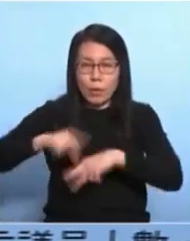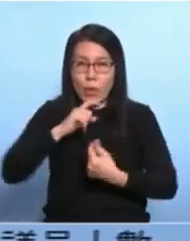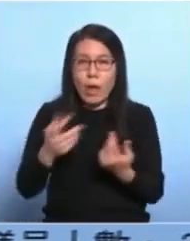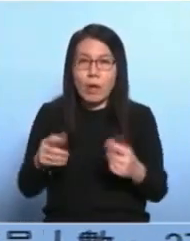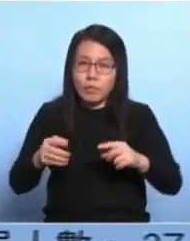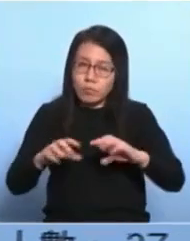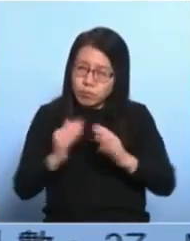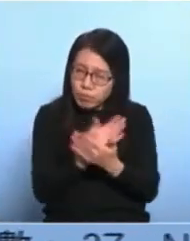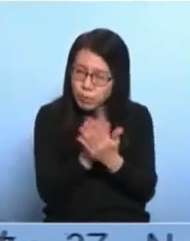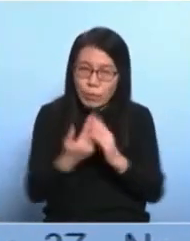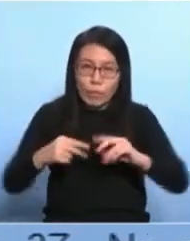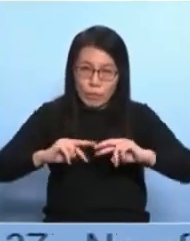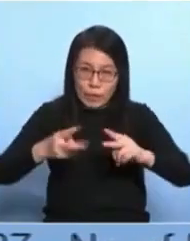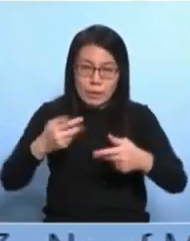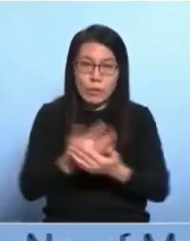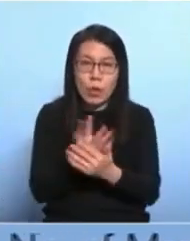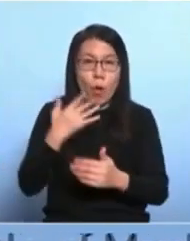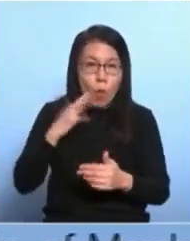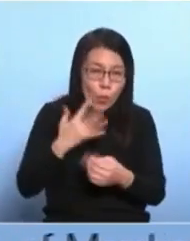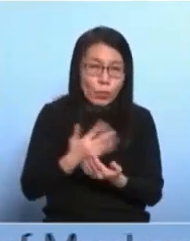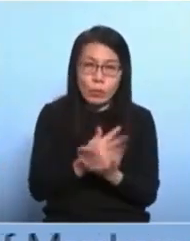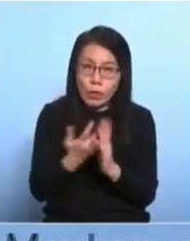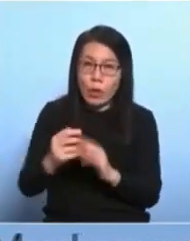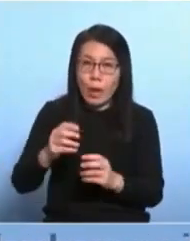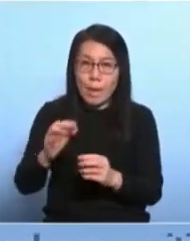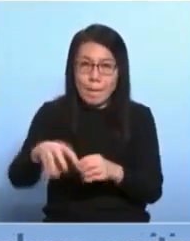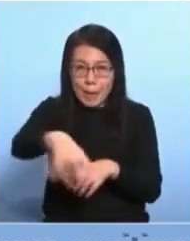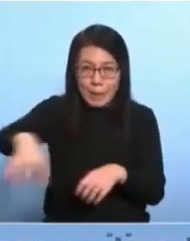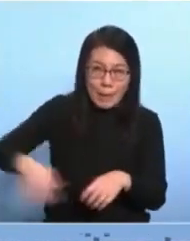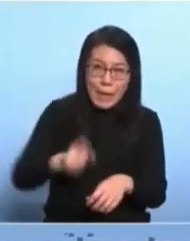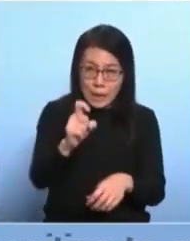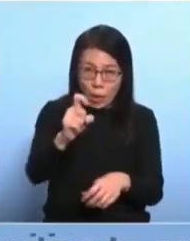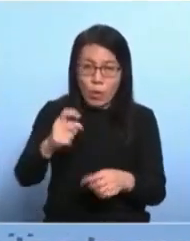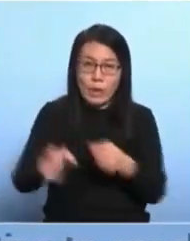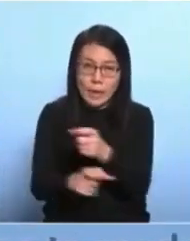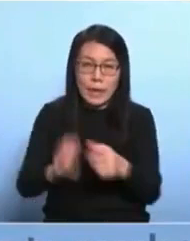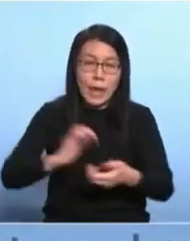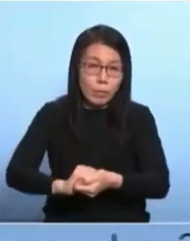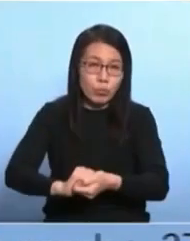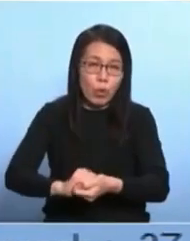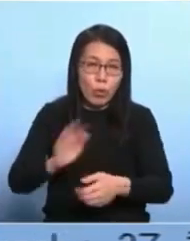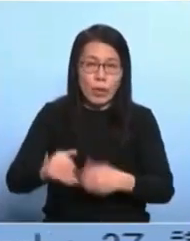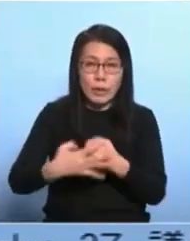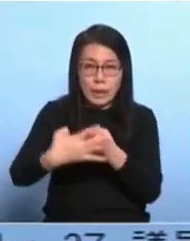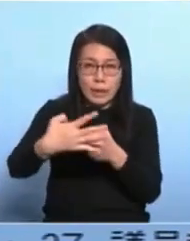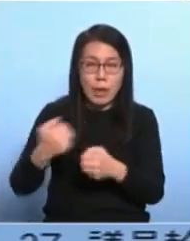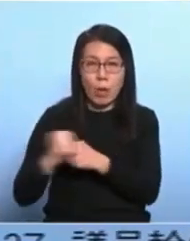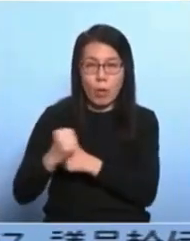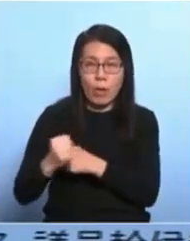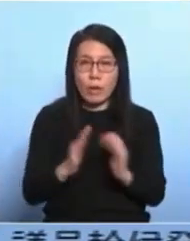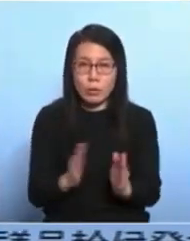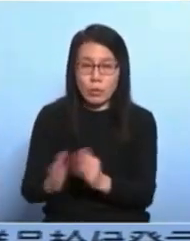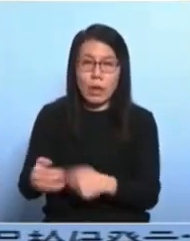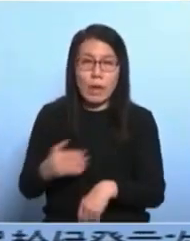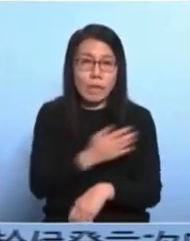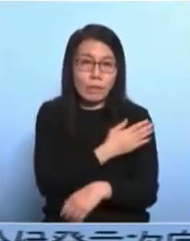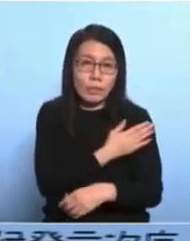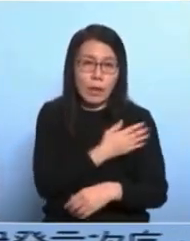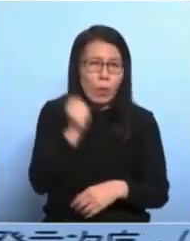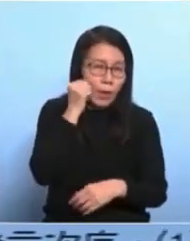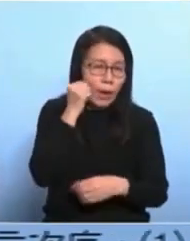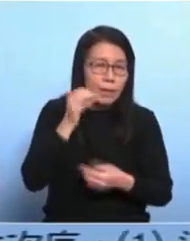展等優勢，和澳門等內地九市共同拓展經濟合作空間。 第四就是要積極處理執行一些難